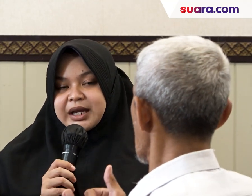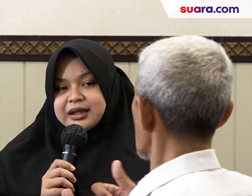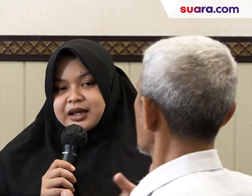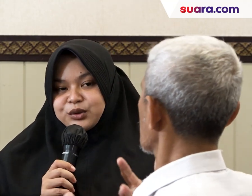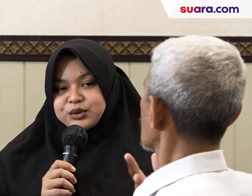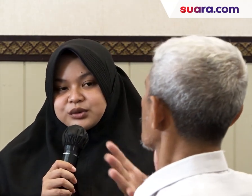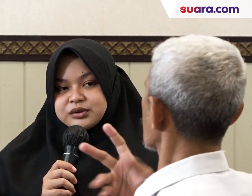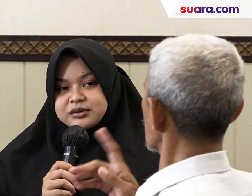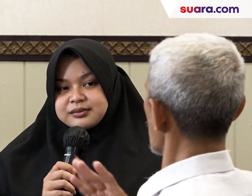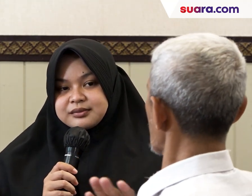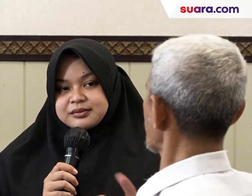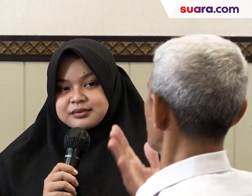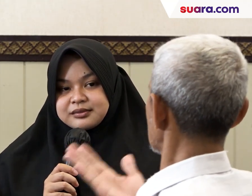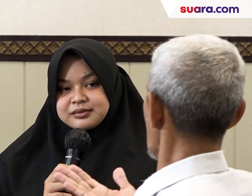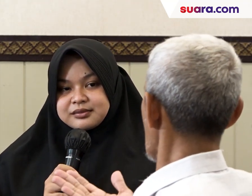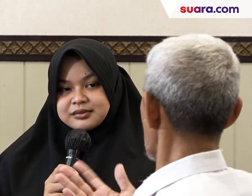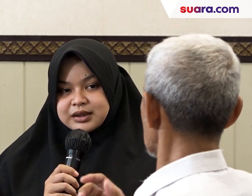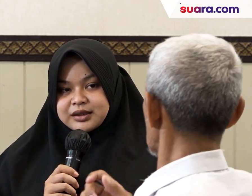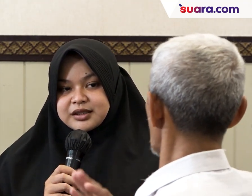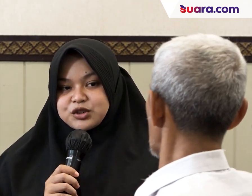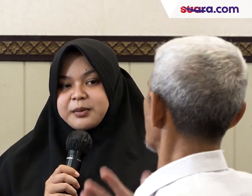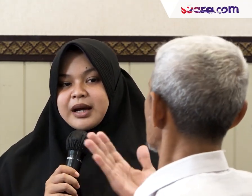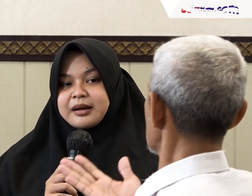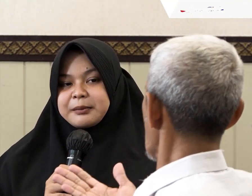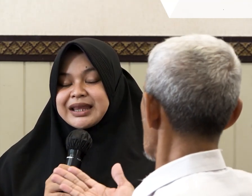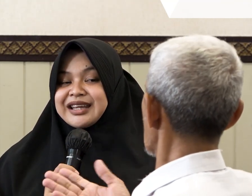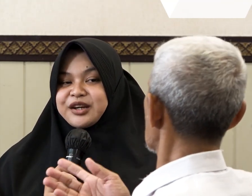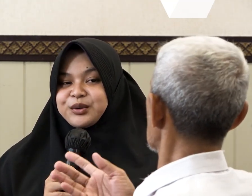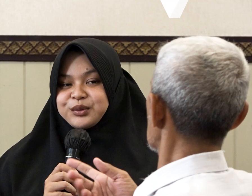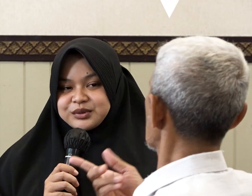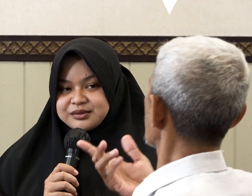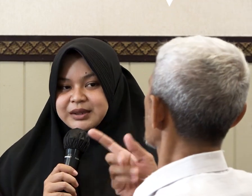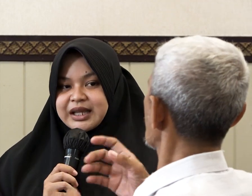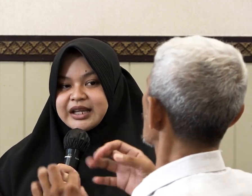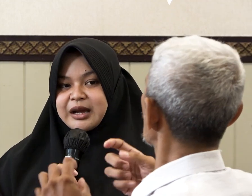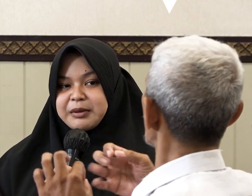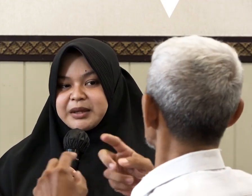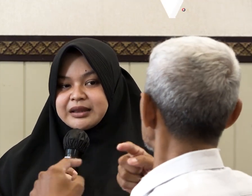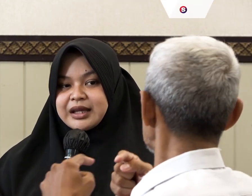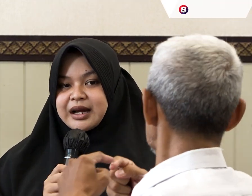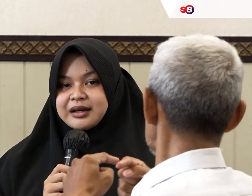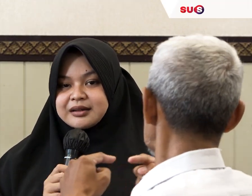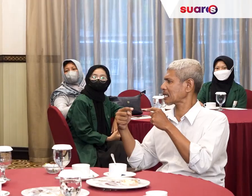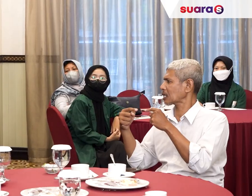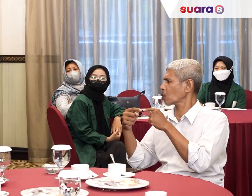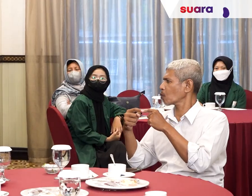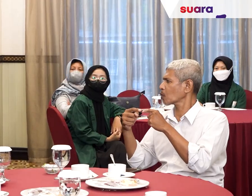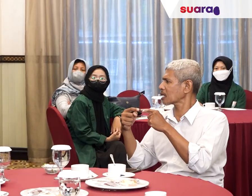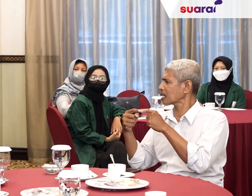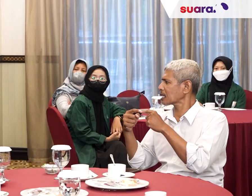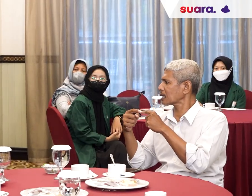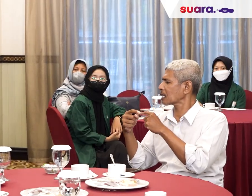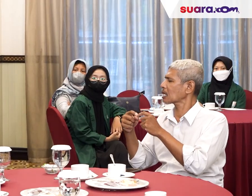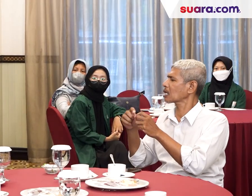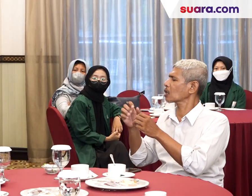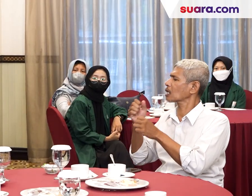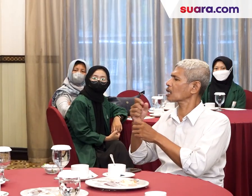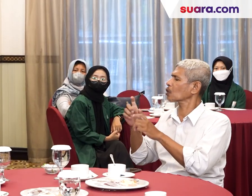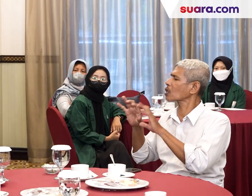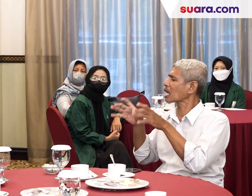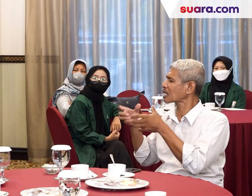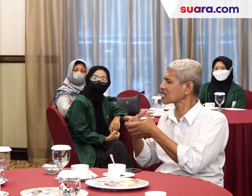sebaiknya itu hai eh coba bertanya dulu bertanya meminta Apa yang